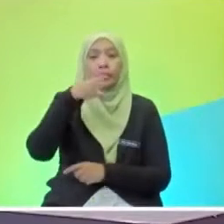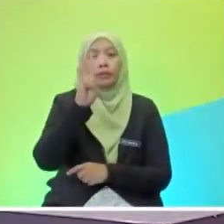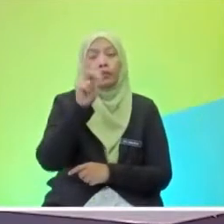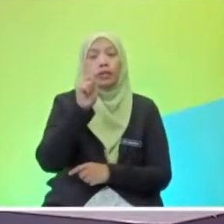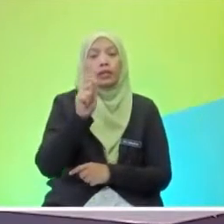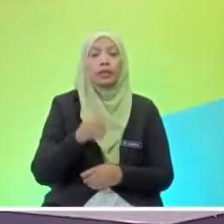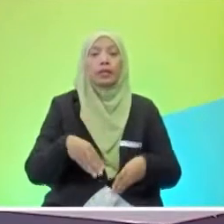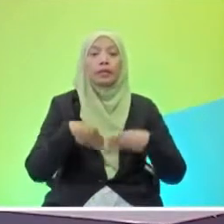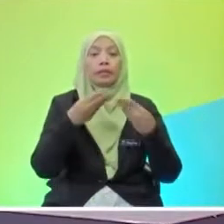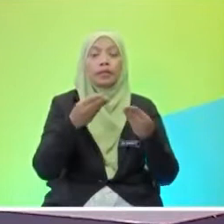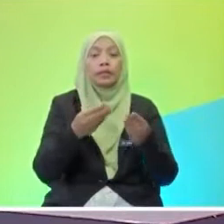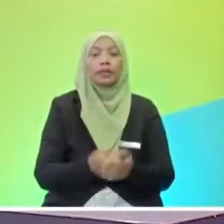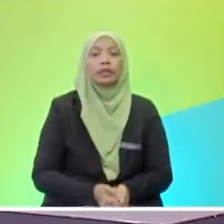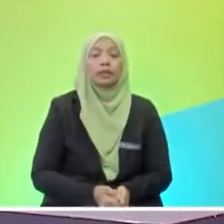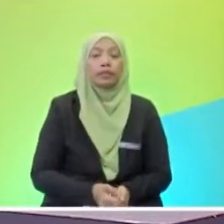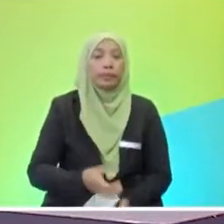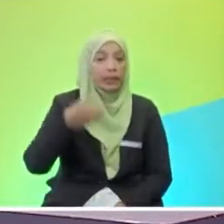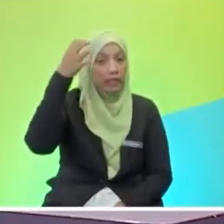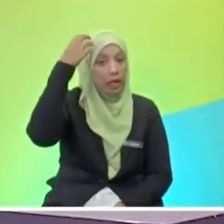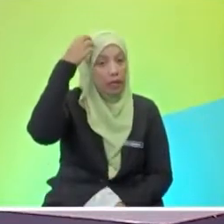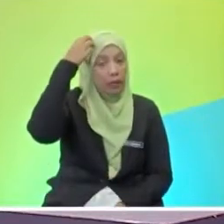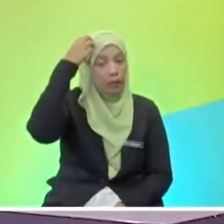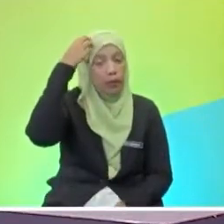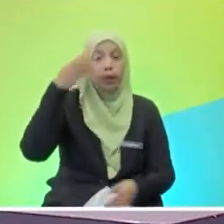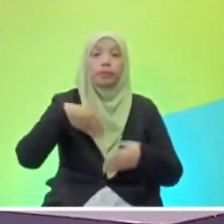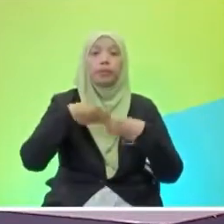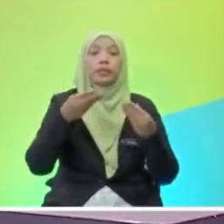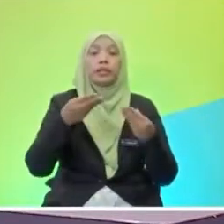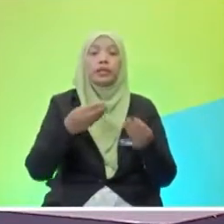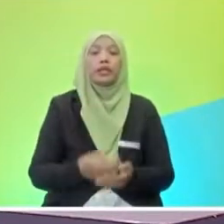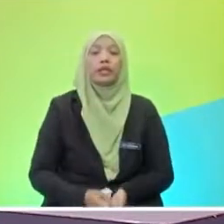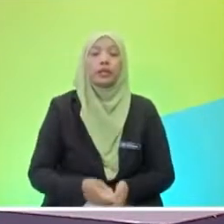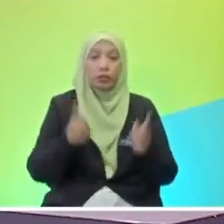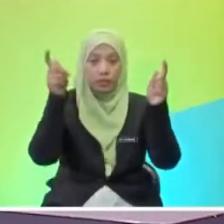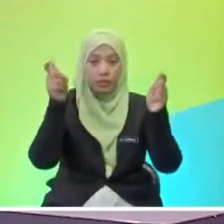contohnya dia ada bagi itu sampah ke setiap rumah